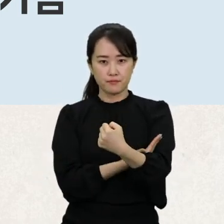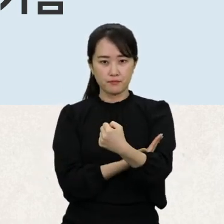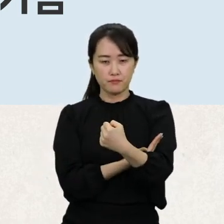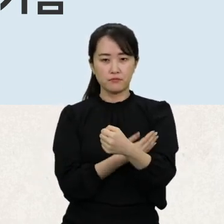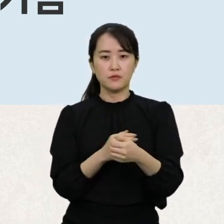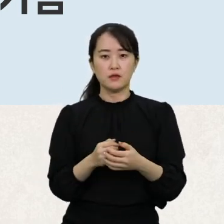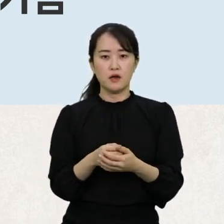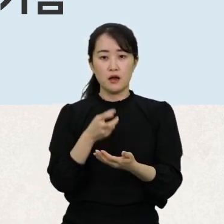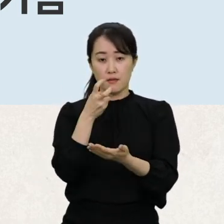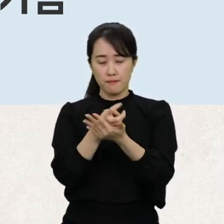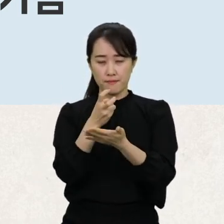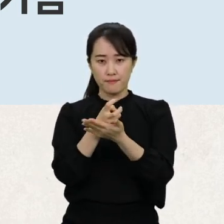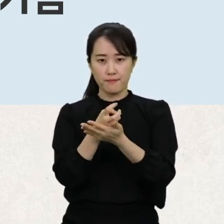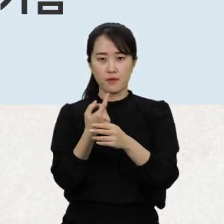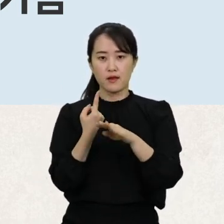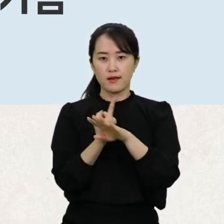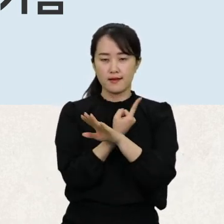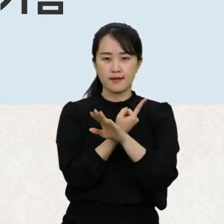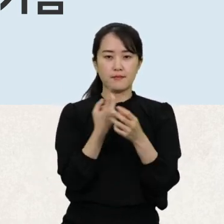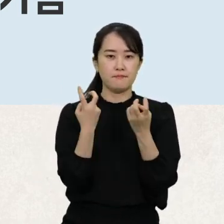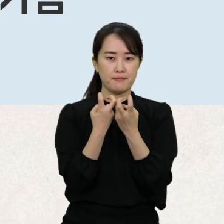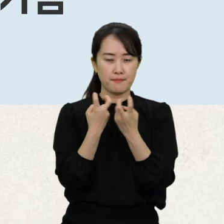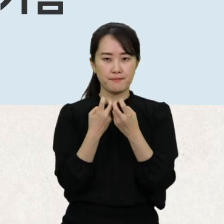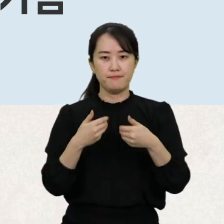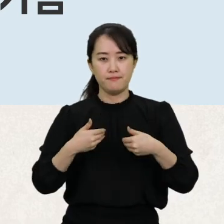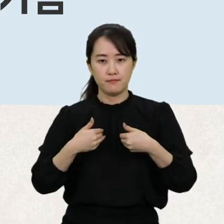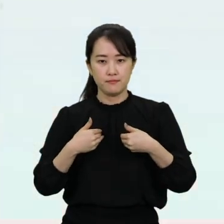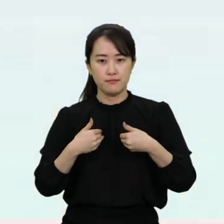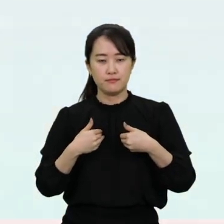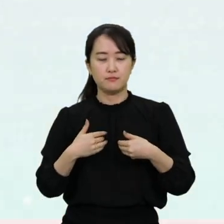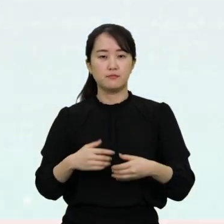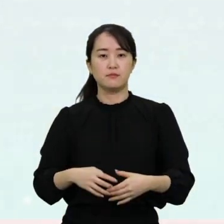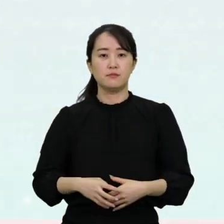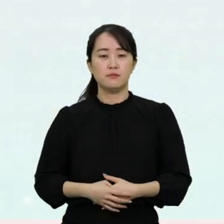위한 법적 또는 기타 조치를 취해야 합니다.